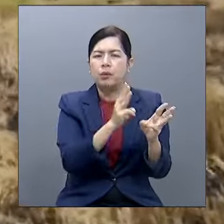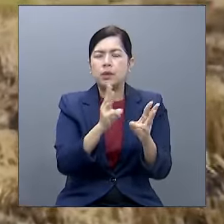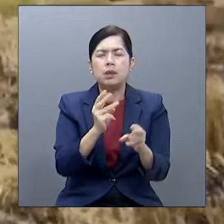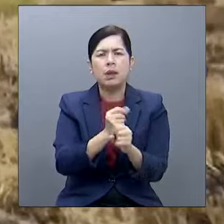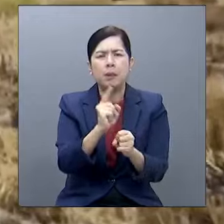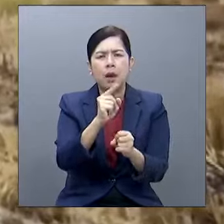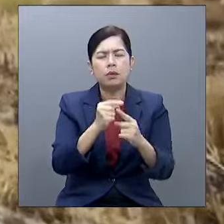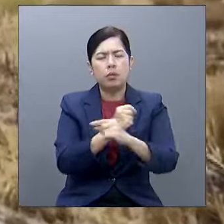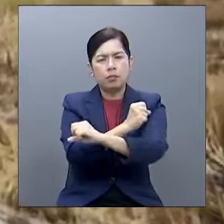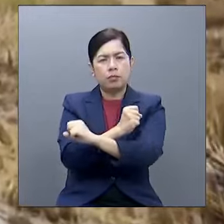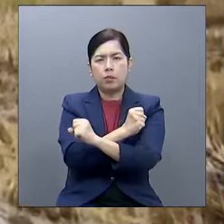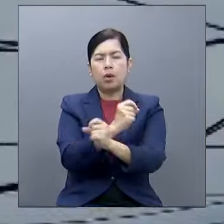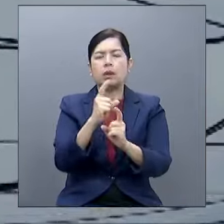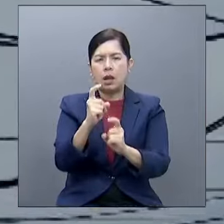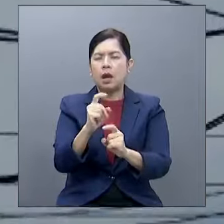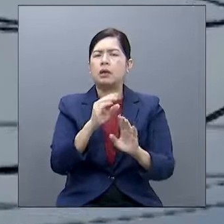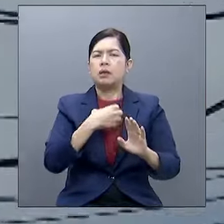ย